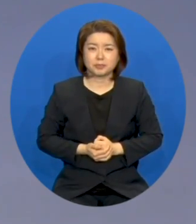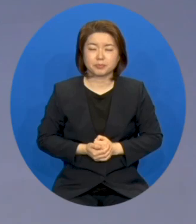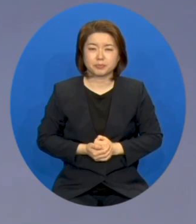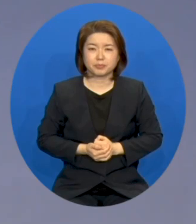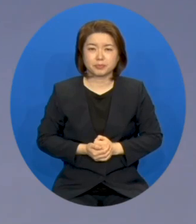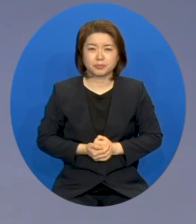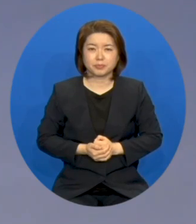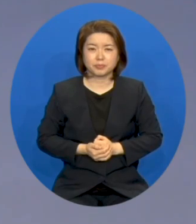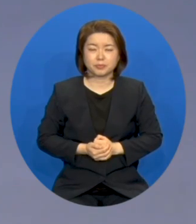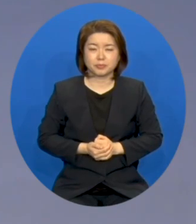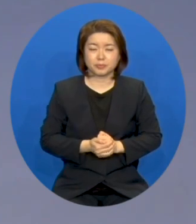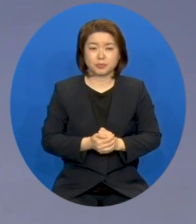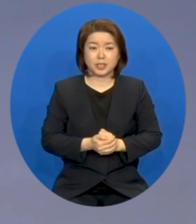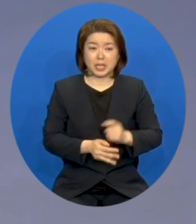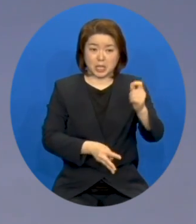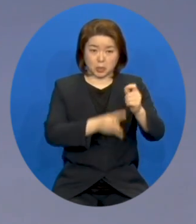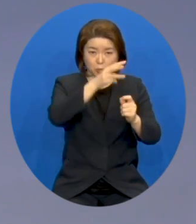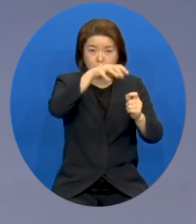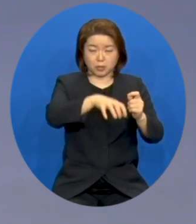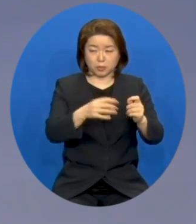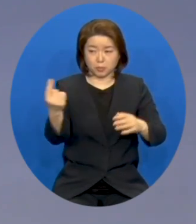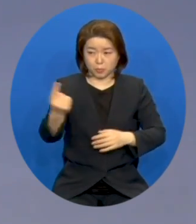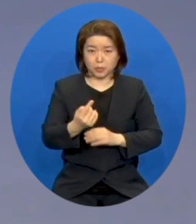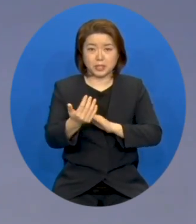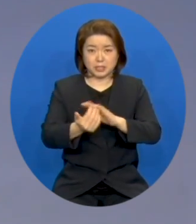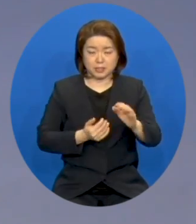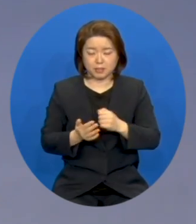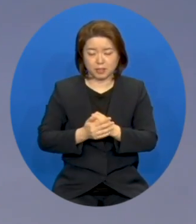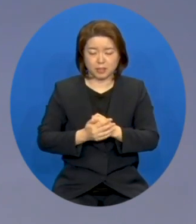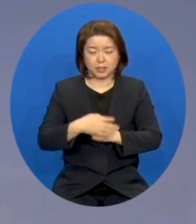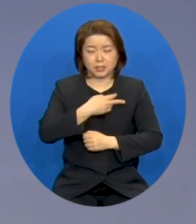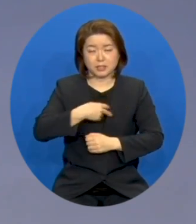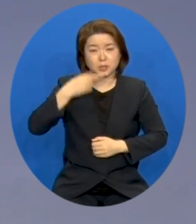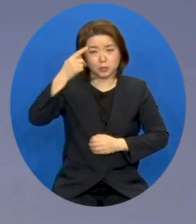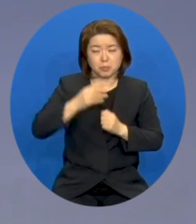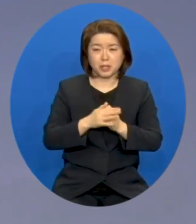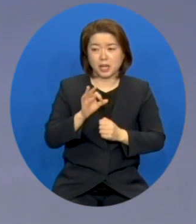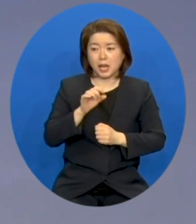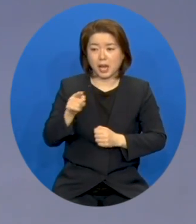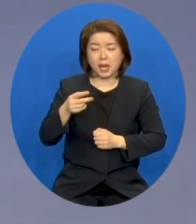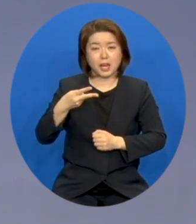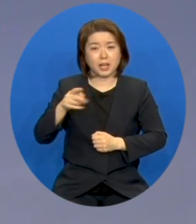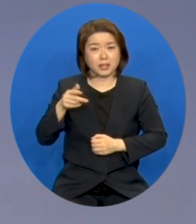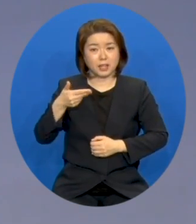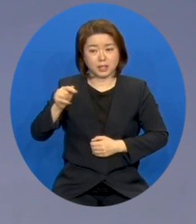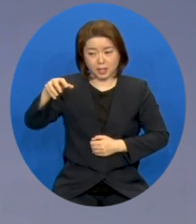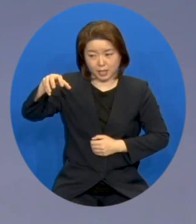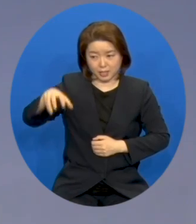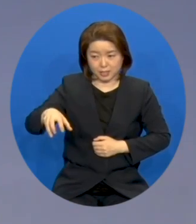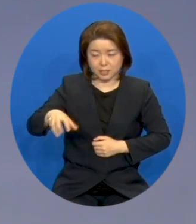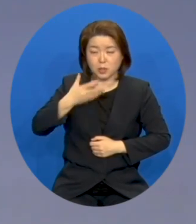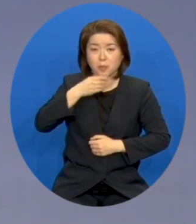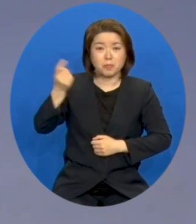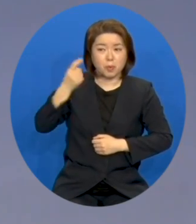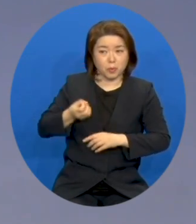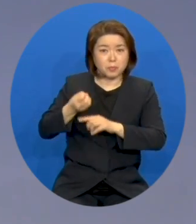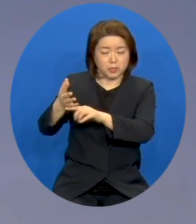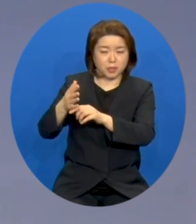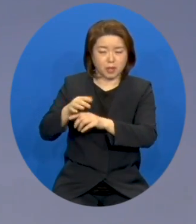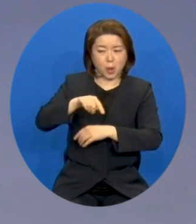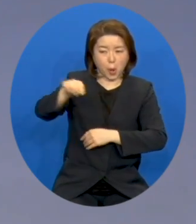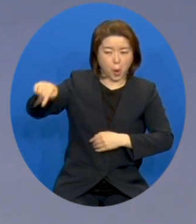사실 고린도에 오기 전에 사도 바울은 아테네에서 복음을 전했습니다. 아테네는 철학의